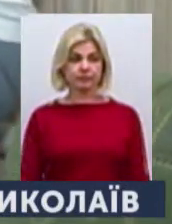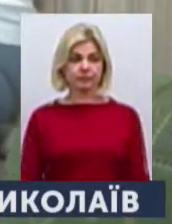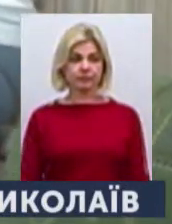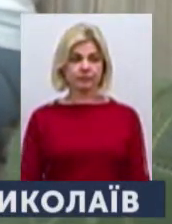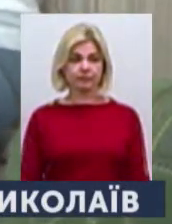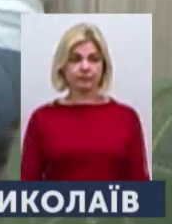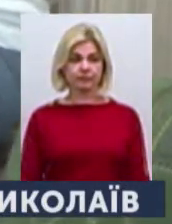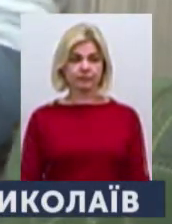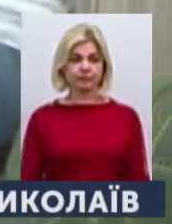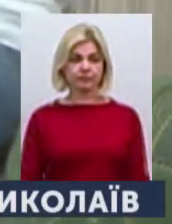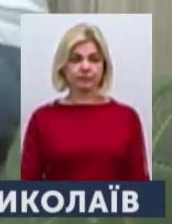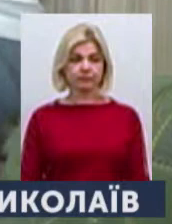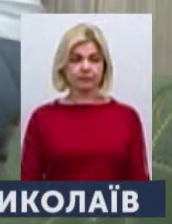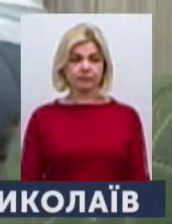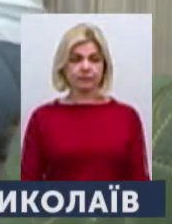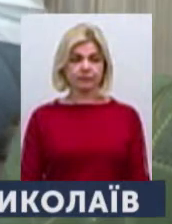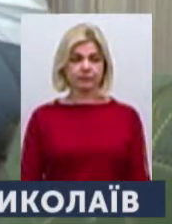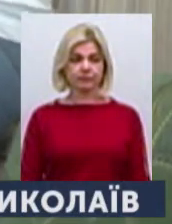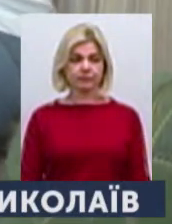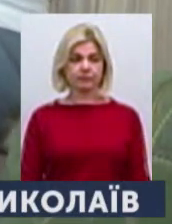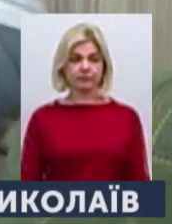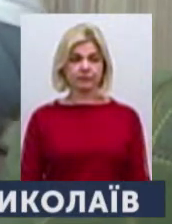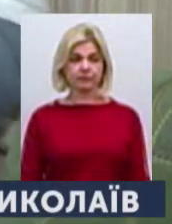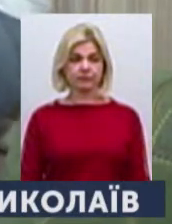стой. Ой-ой-ой, давай.